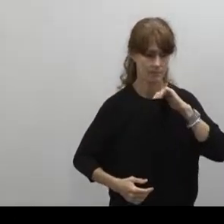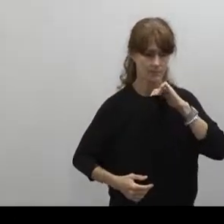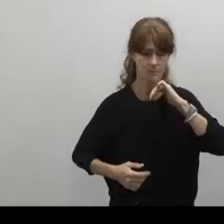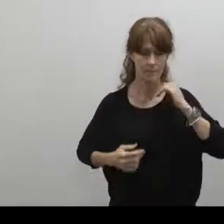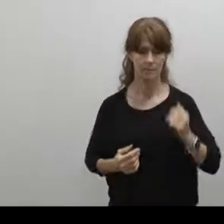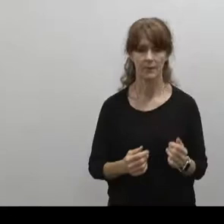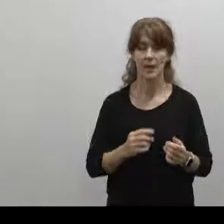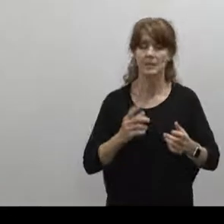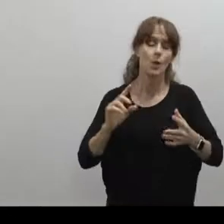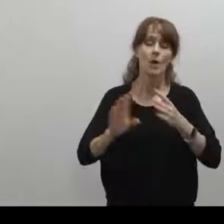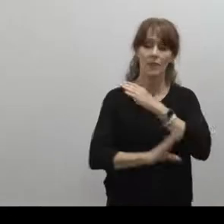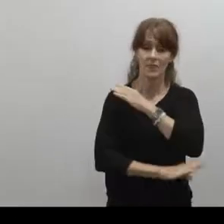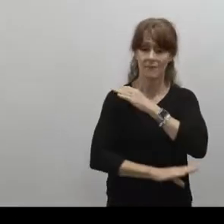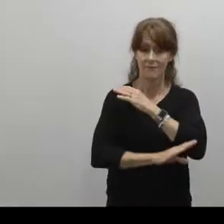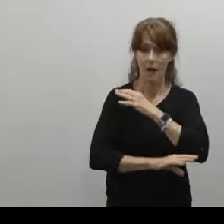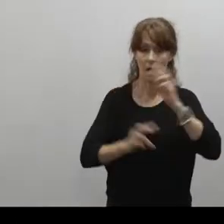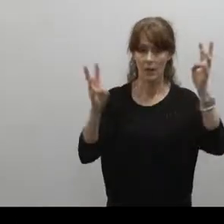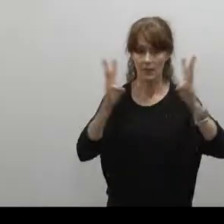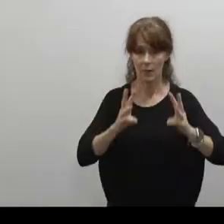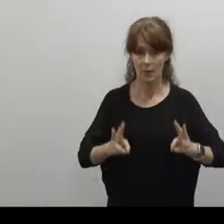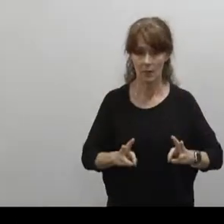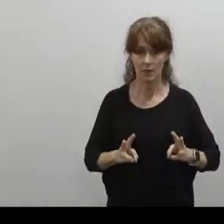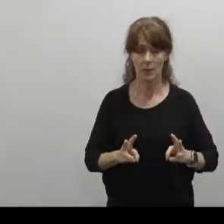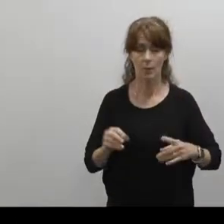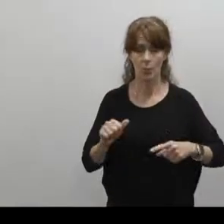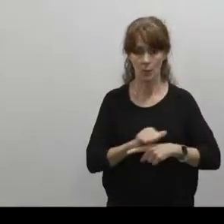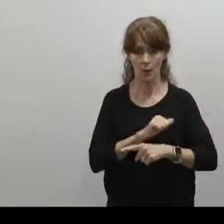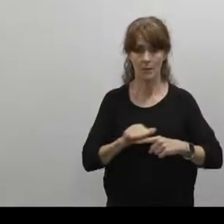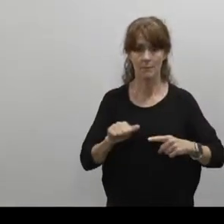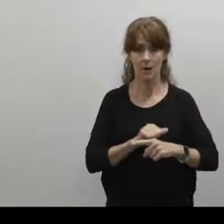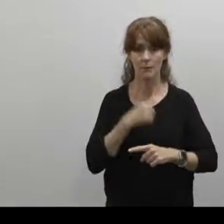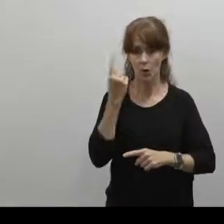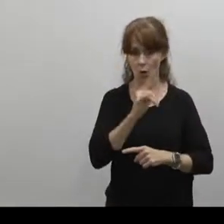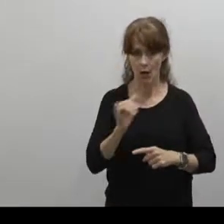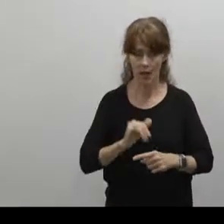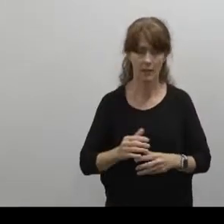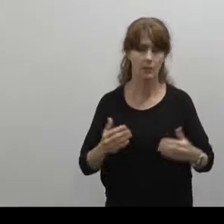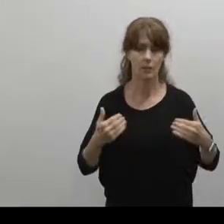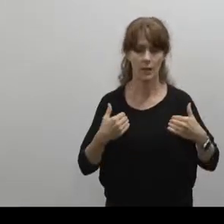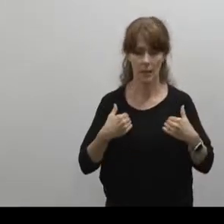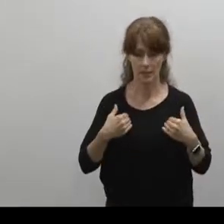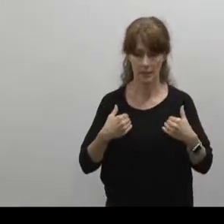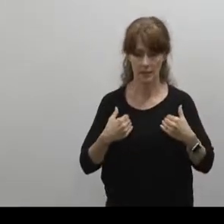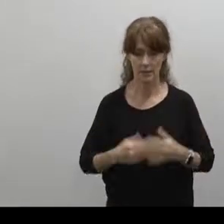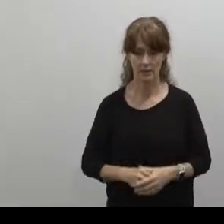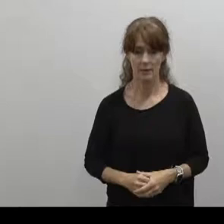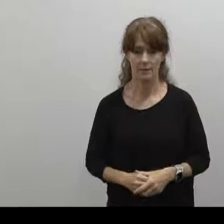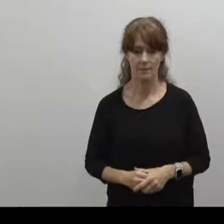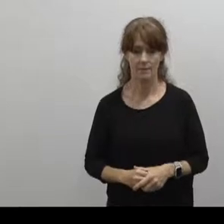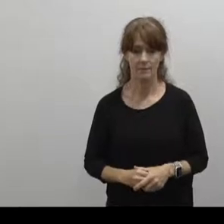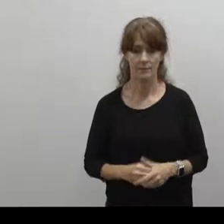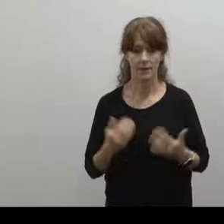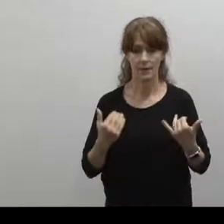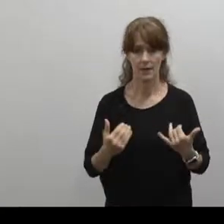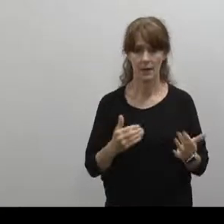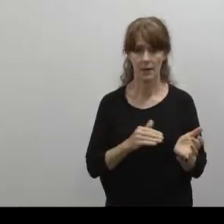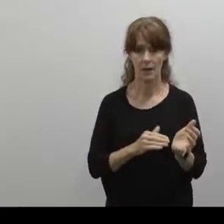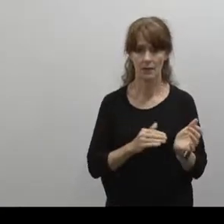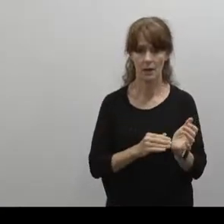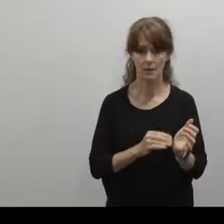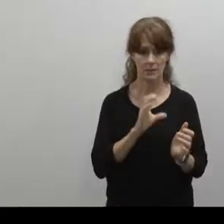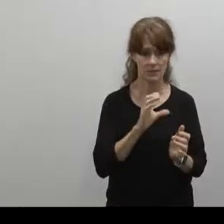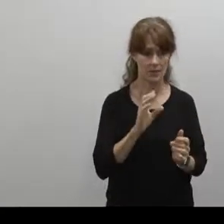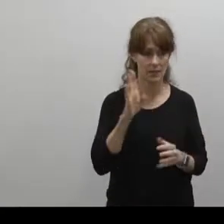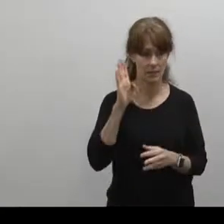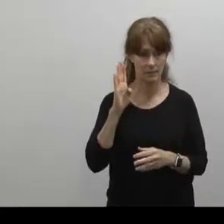hai miền đời sạc chư thật lẽ nâng dương thuê cả ăn vọt thả ta ở vậy để dừng riệp